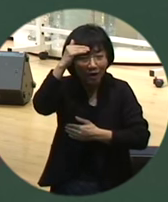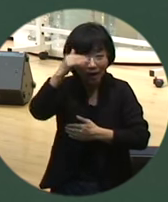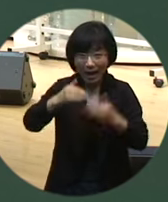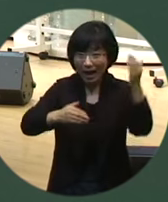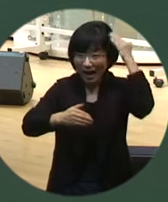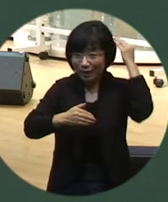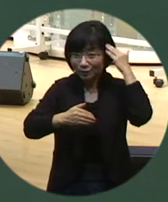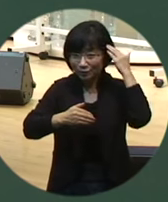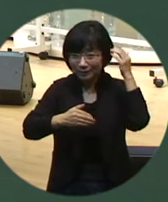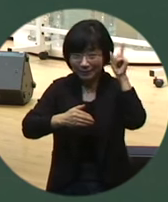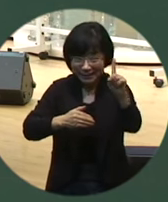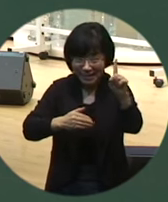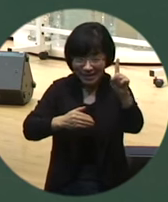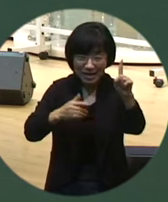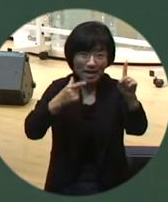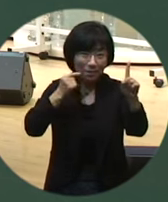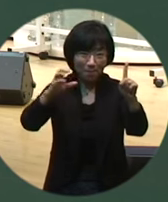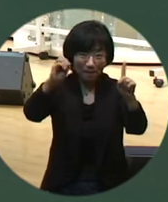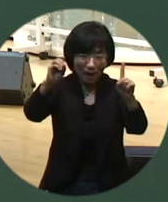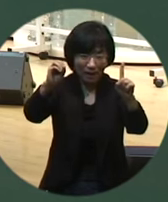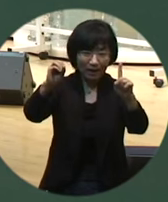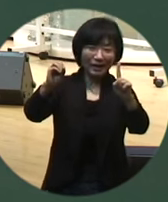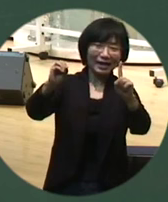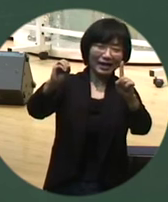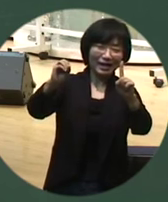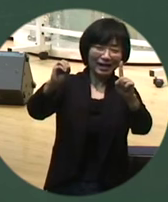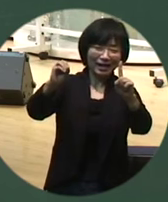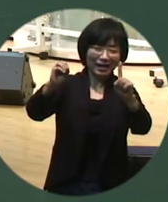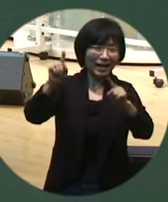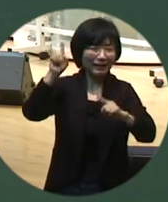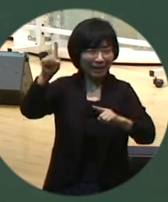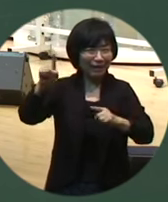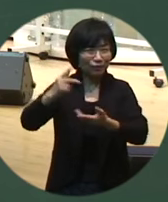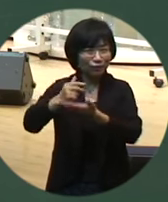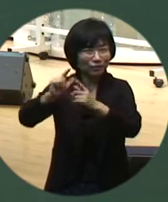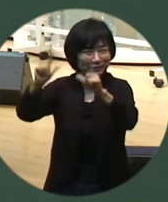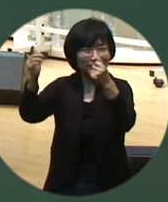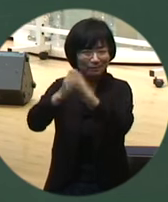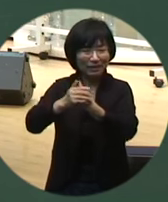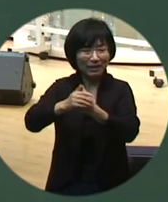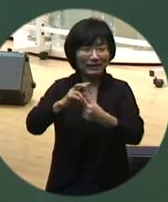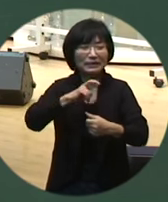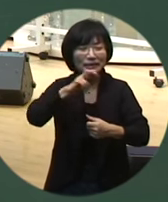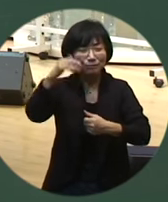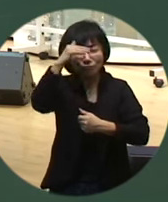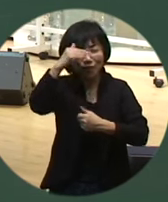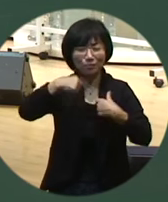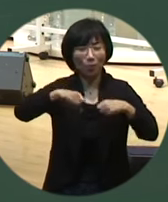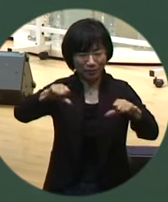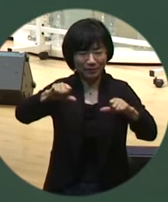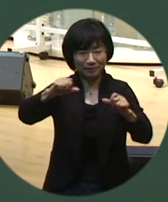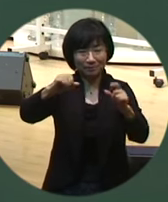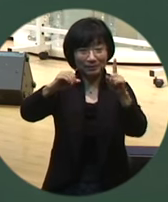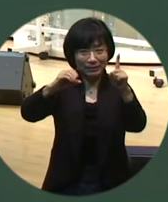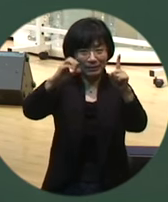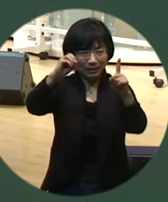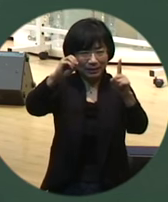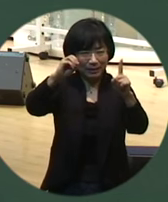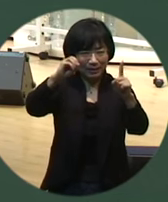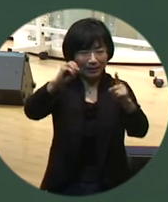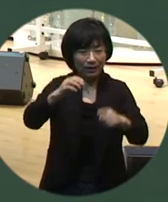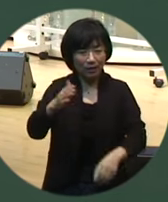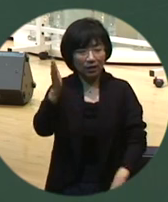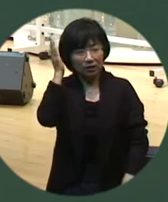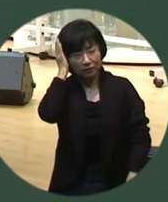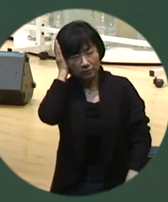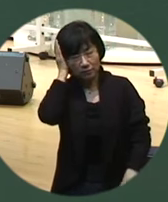minutes passed, we were winning 1-0. 뒷날 주일이라 가서 잤어요. And so I thought the next day is Lord's Day. I need to go to church. 궁금해서 so I went to sleep. 않아요. But as I was lying